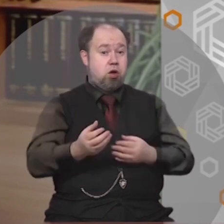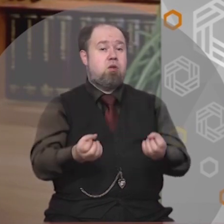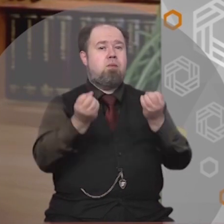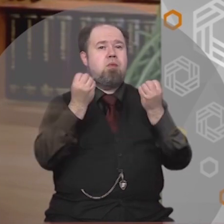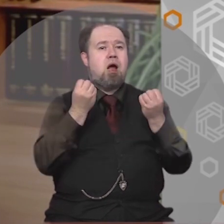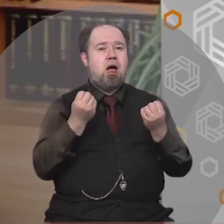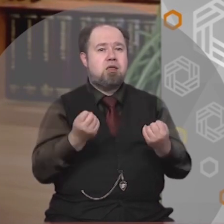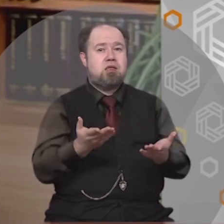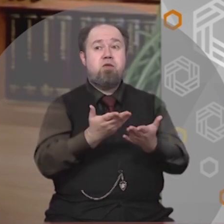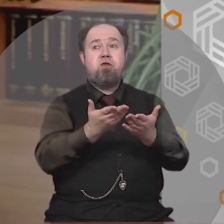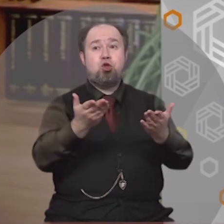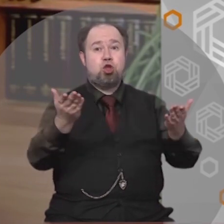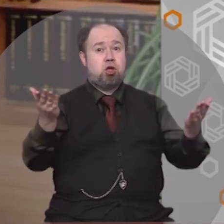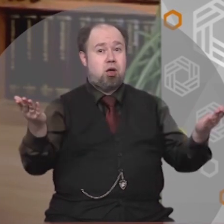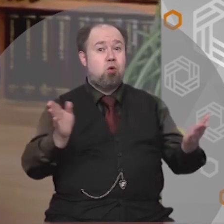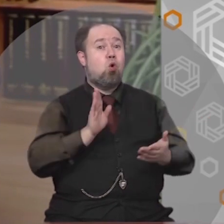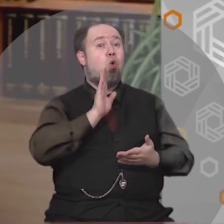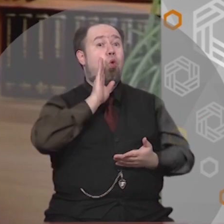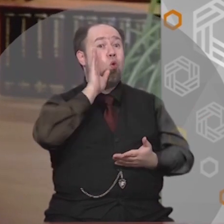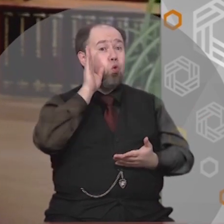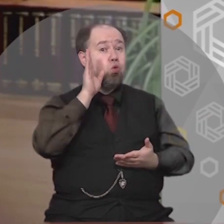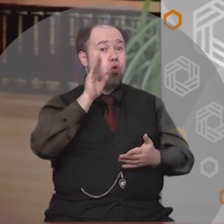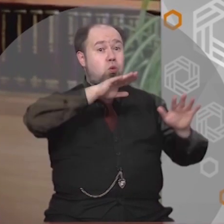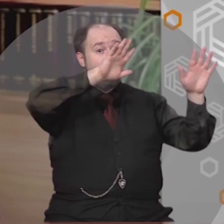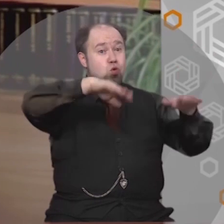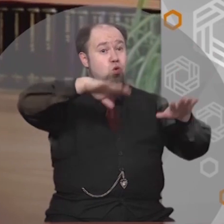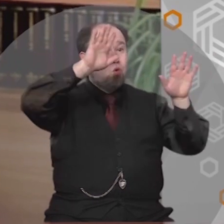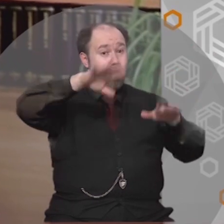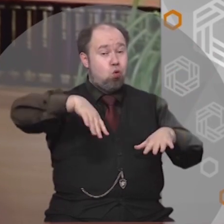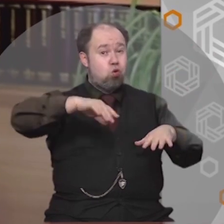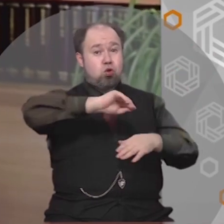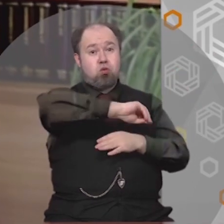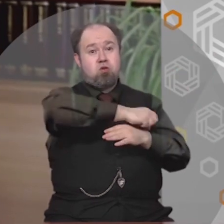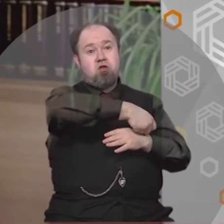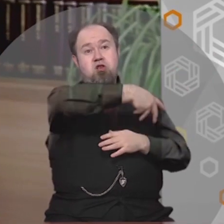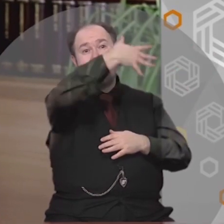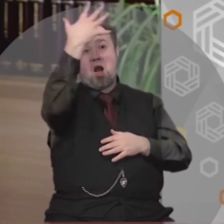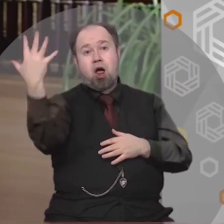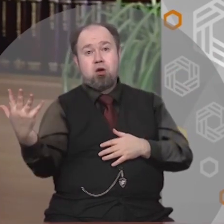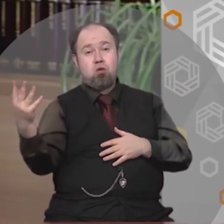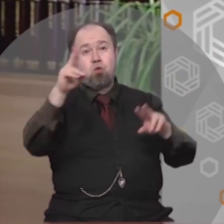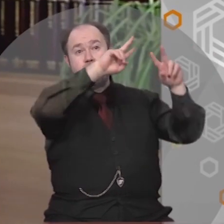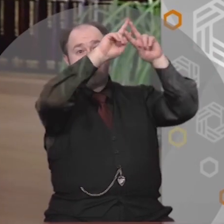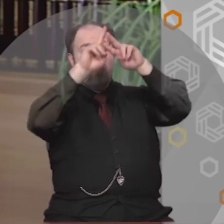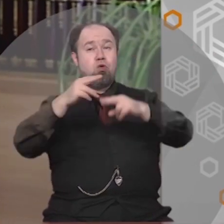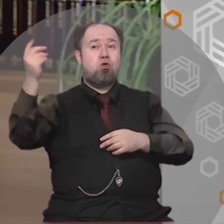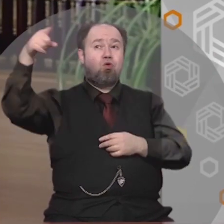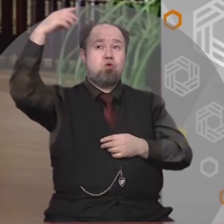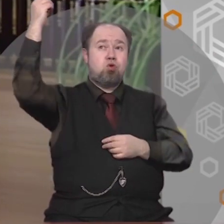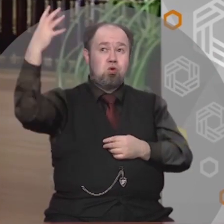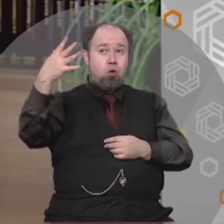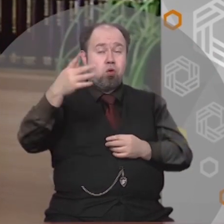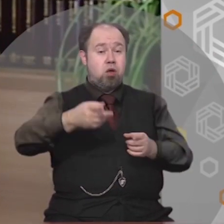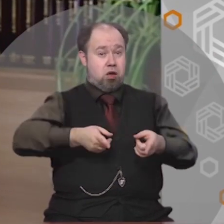радоваться простым вещам. Утру, дождику, радуге, звездам, солнышку